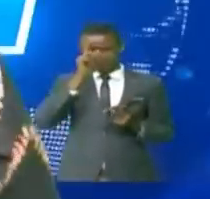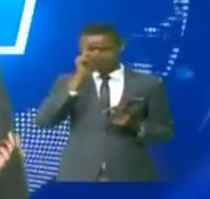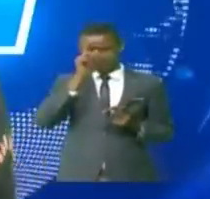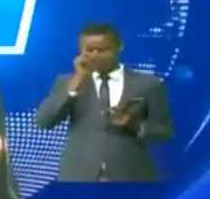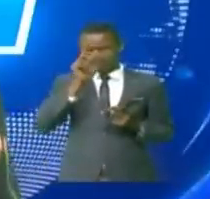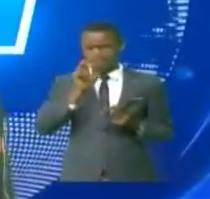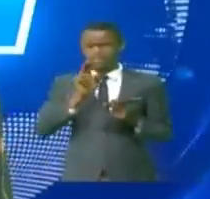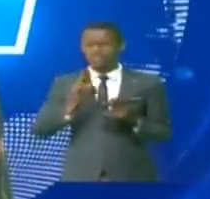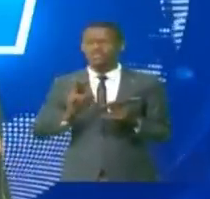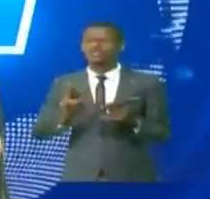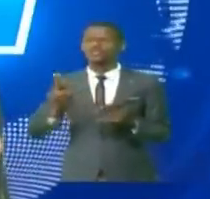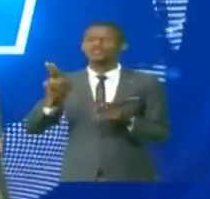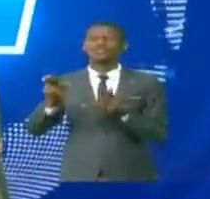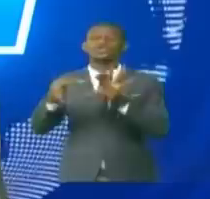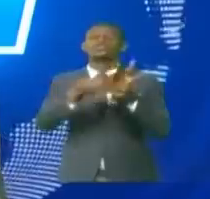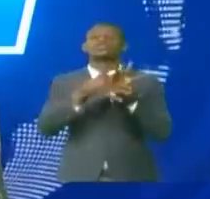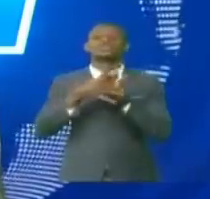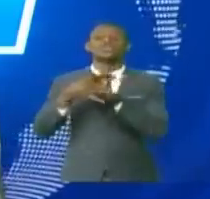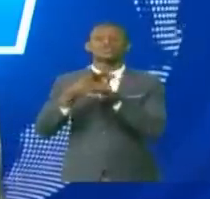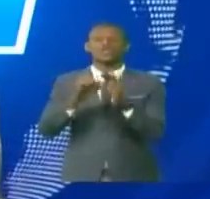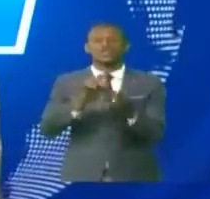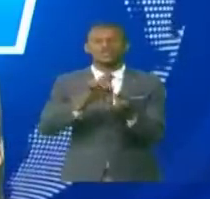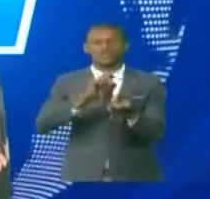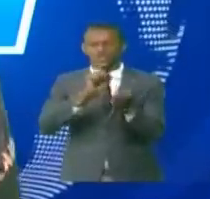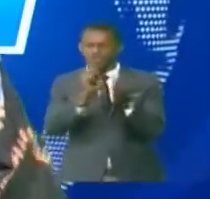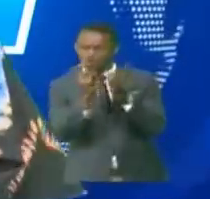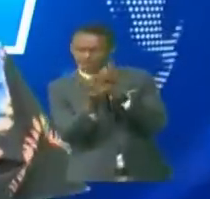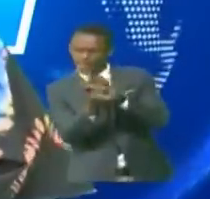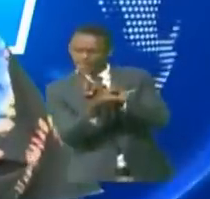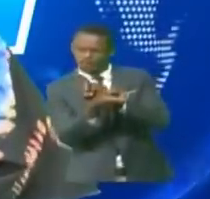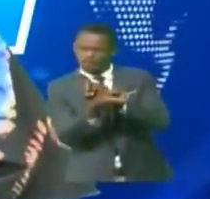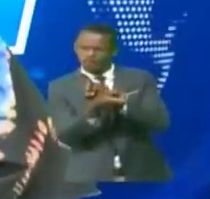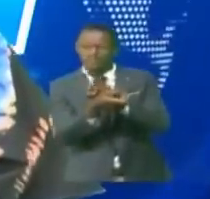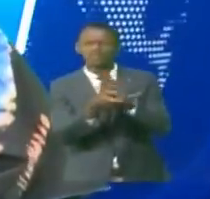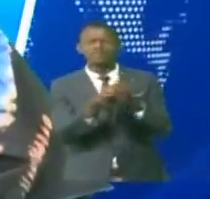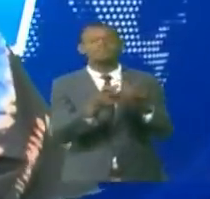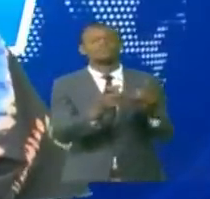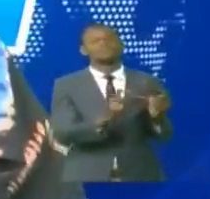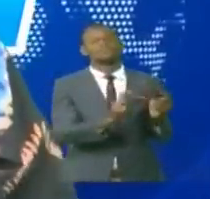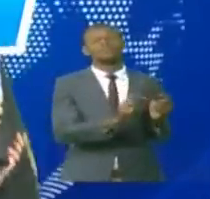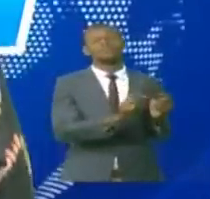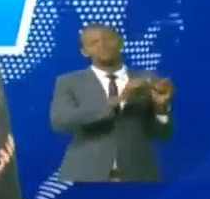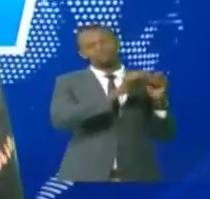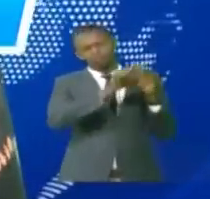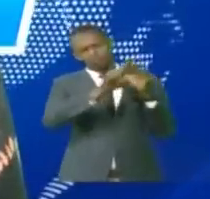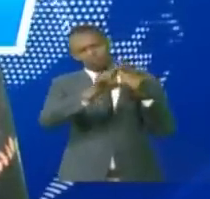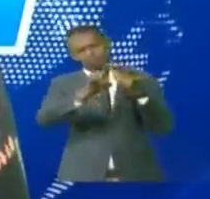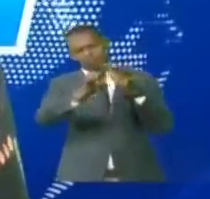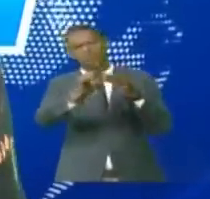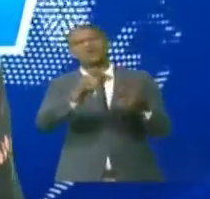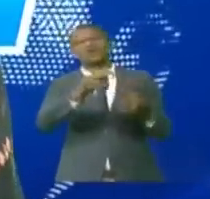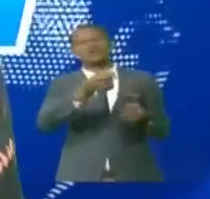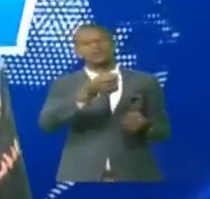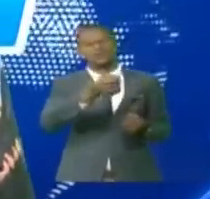à Mwambayi, Moudika, Dominique, était à la suite du président de la République